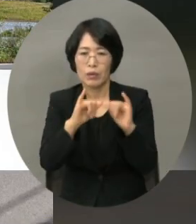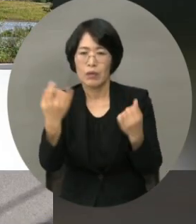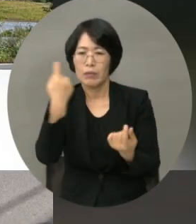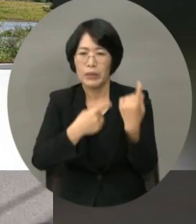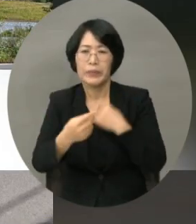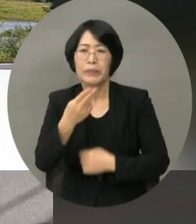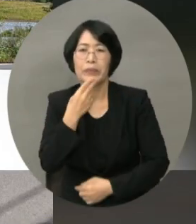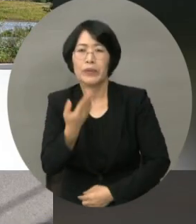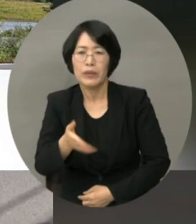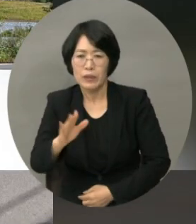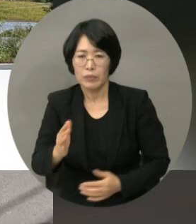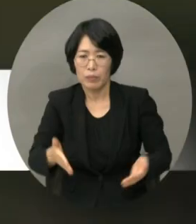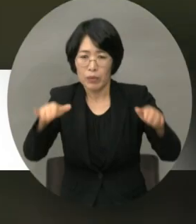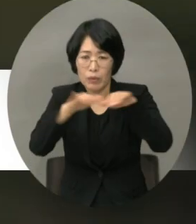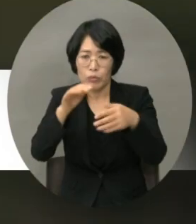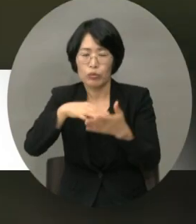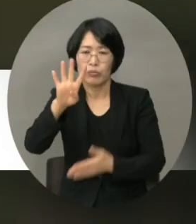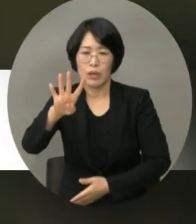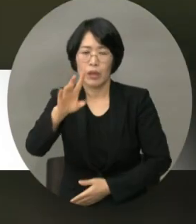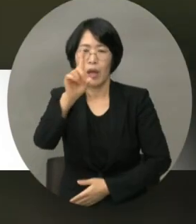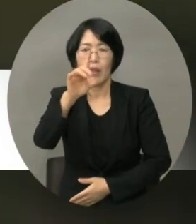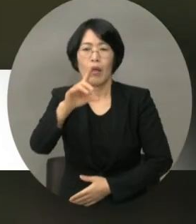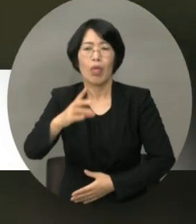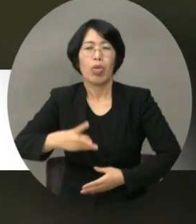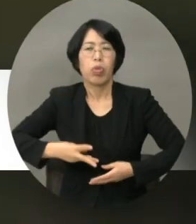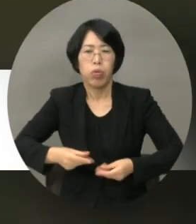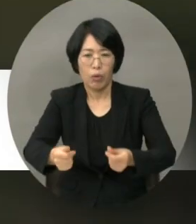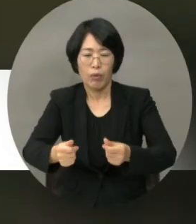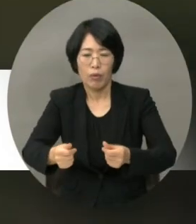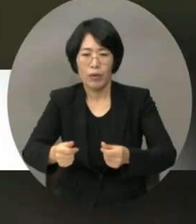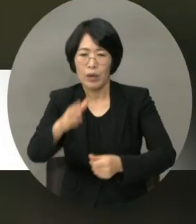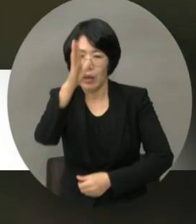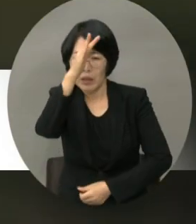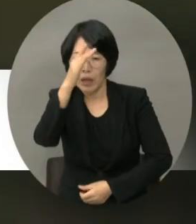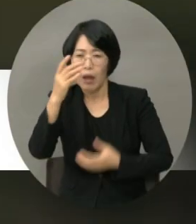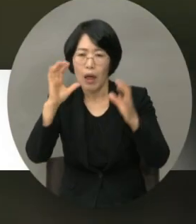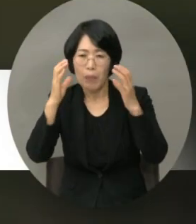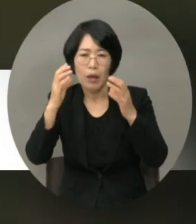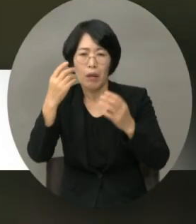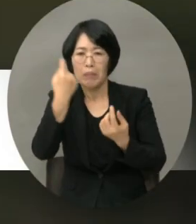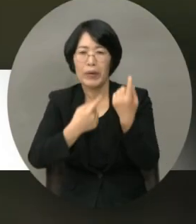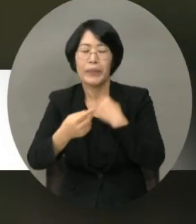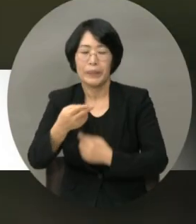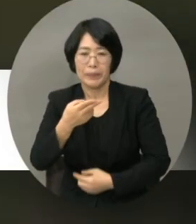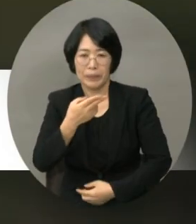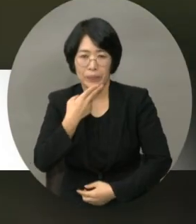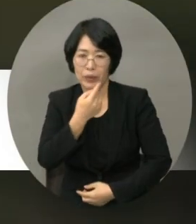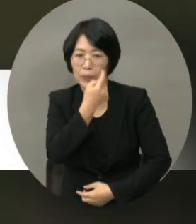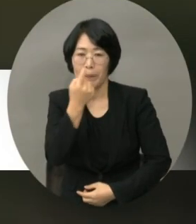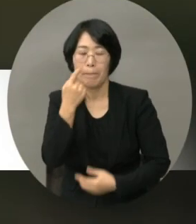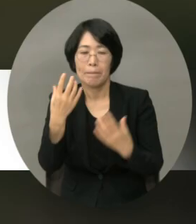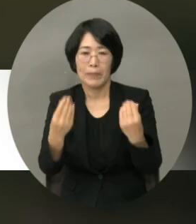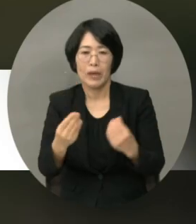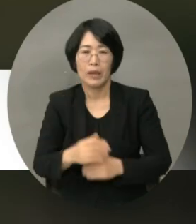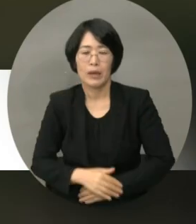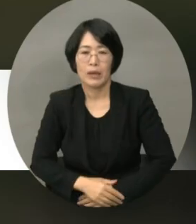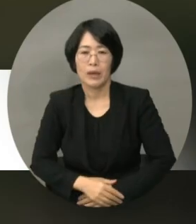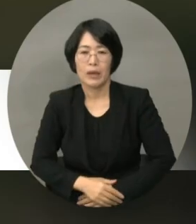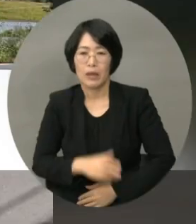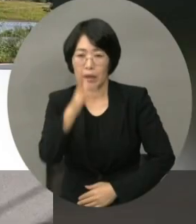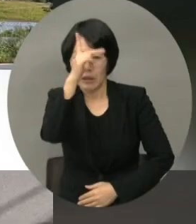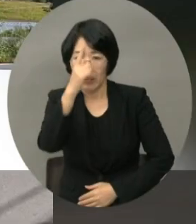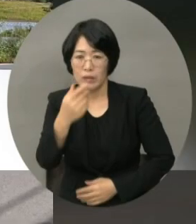없었지만네 개동 가운데 한 계동에 전수했으며 달기나 병아리 피사는 없었던 것으로 파악됐습니다